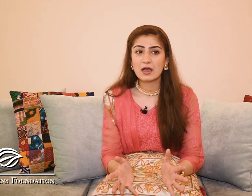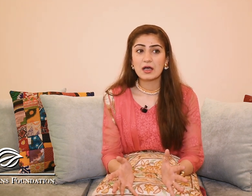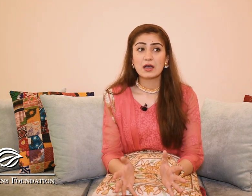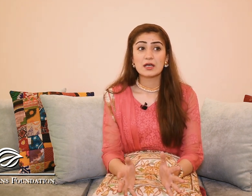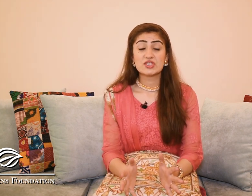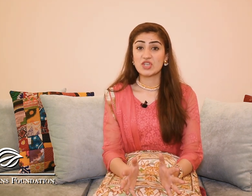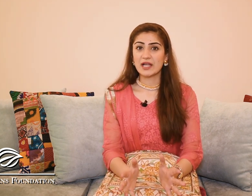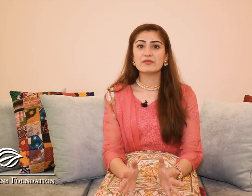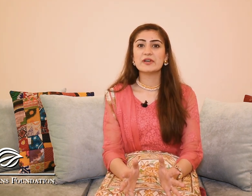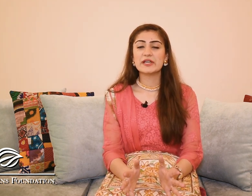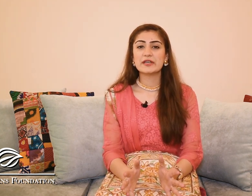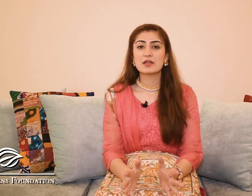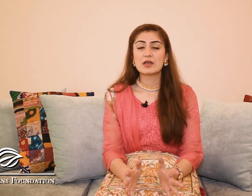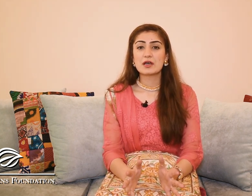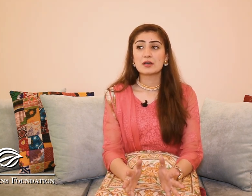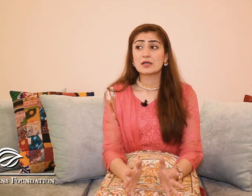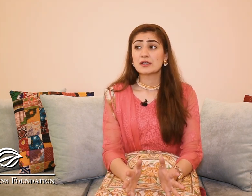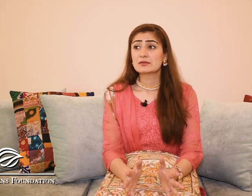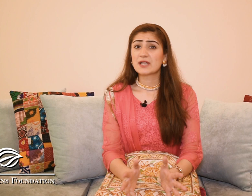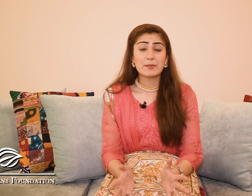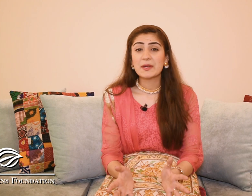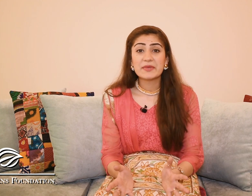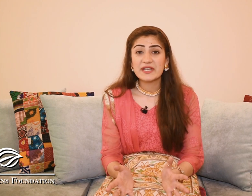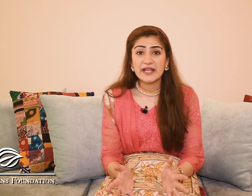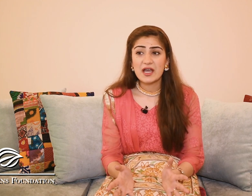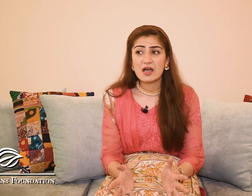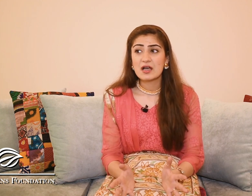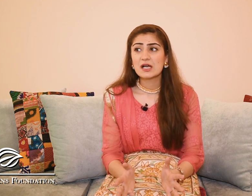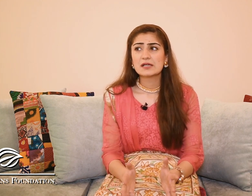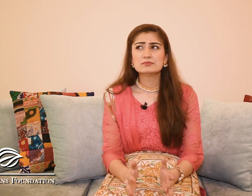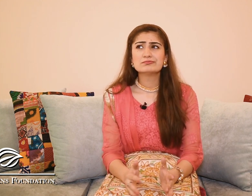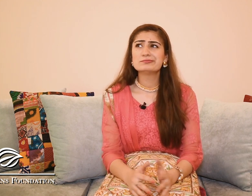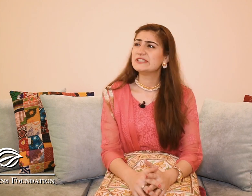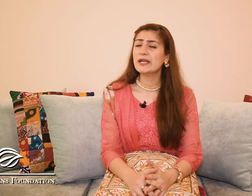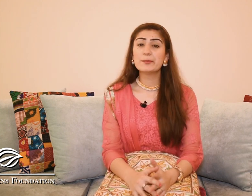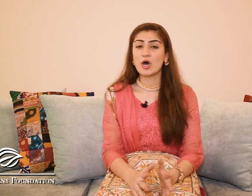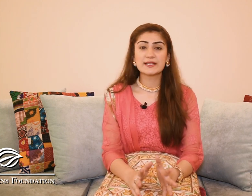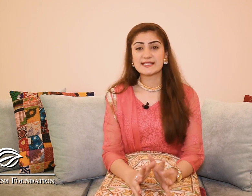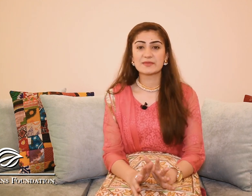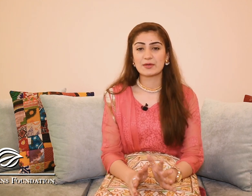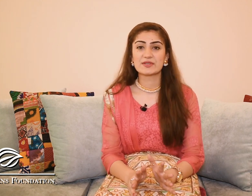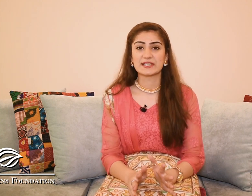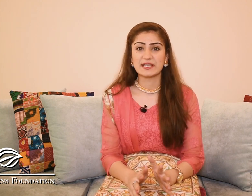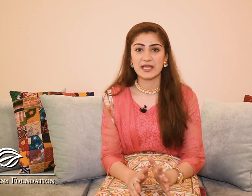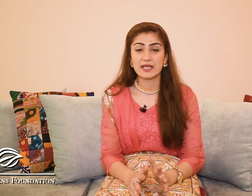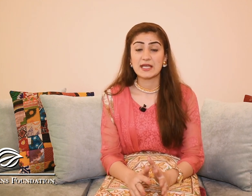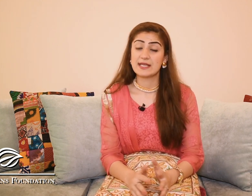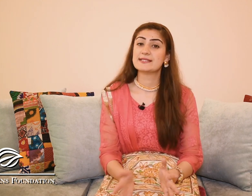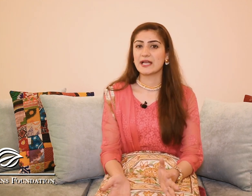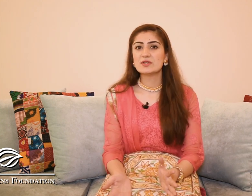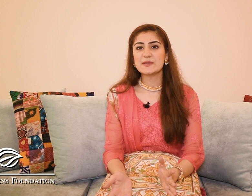कमरा, जानवर, कम नंबर आना? डर बहुत किस्म के हो सकते